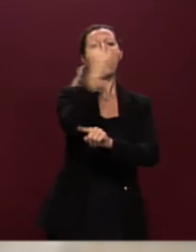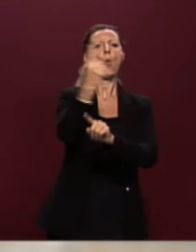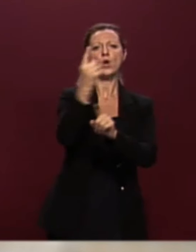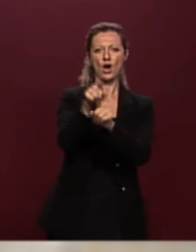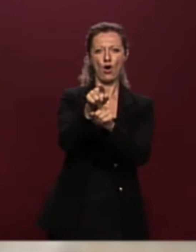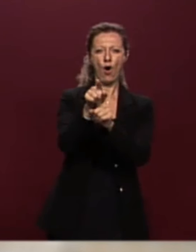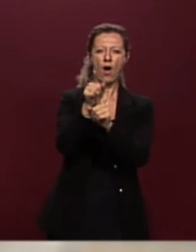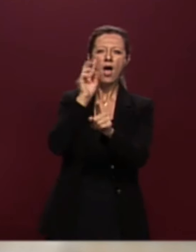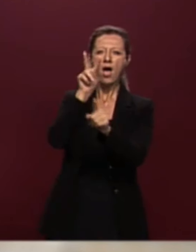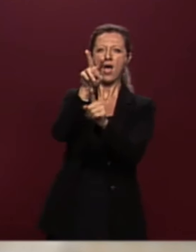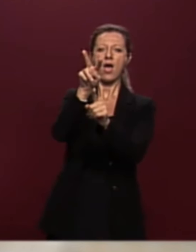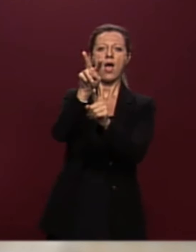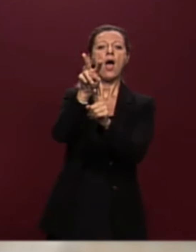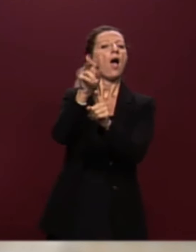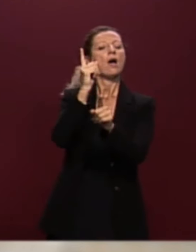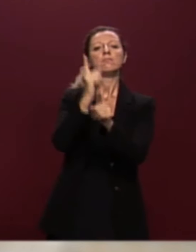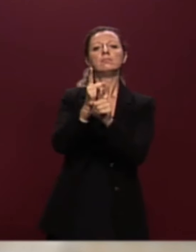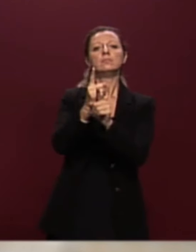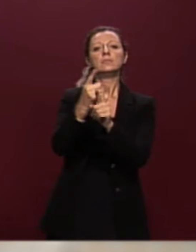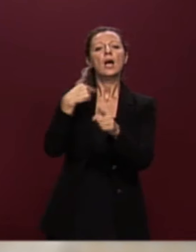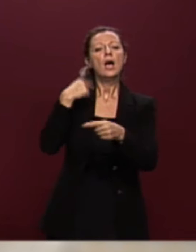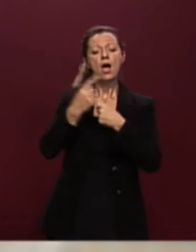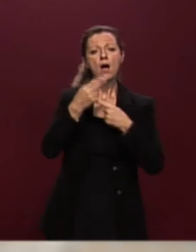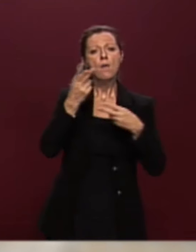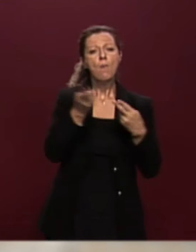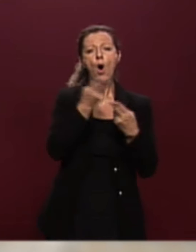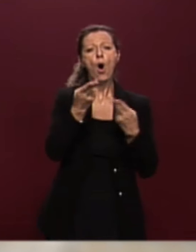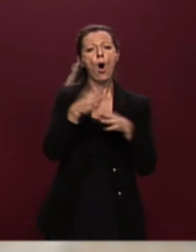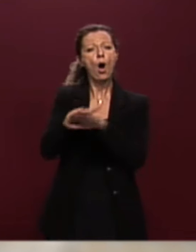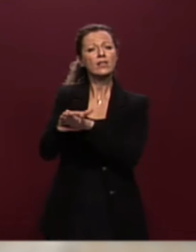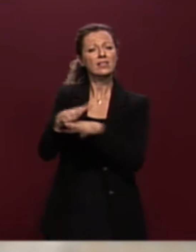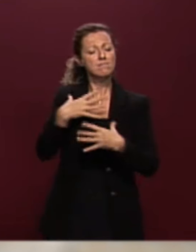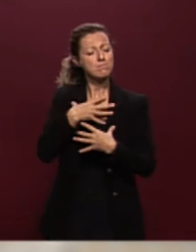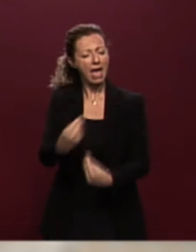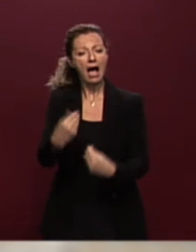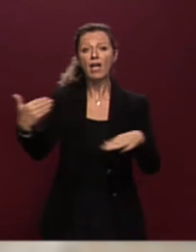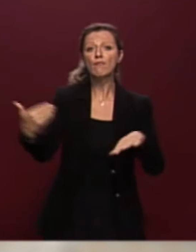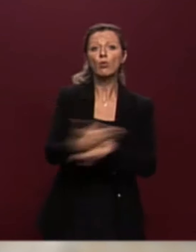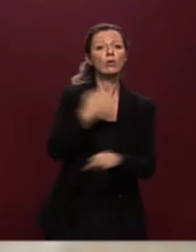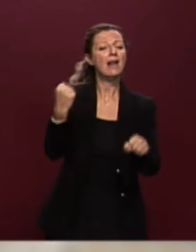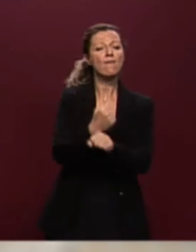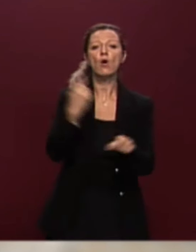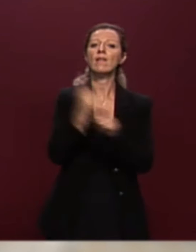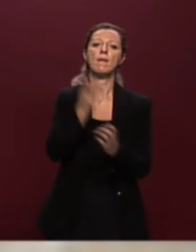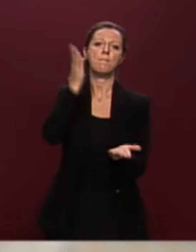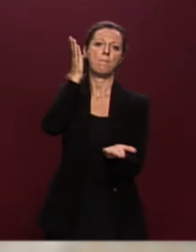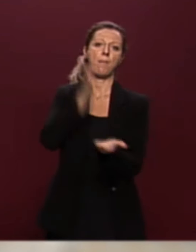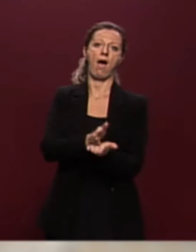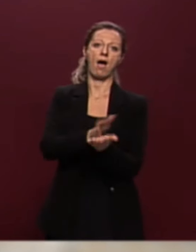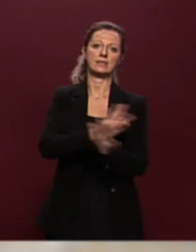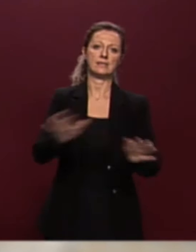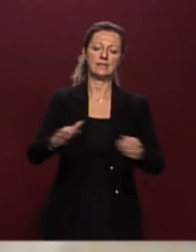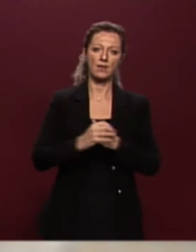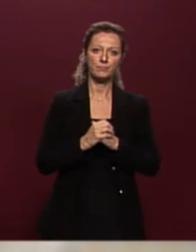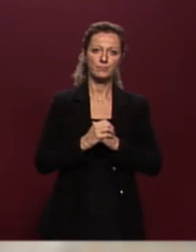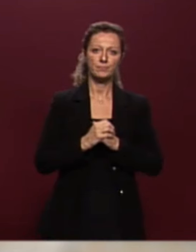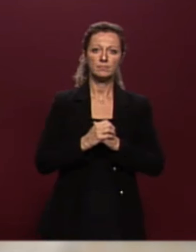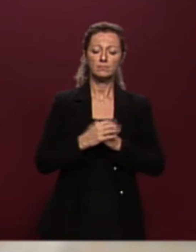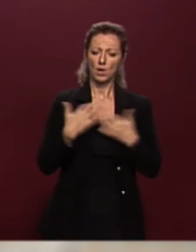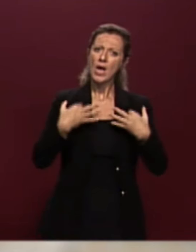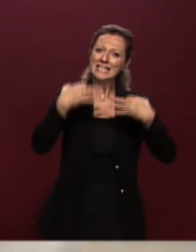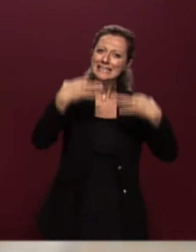di spezzare la tragica catena delle morti bianche e degli infortuni sul lavoro. Sono certo che queste